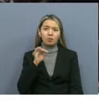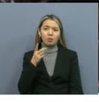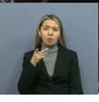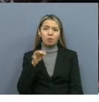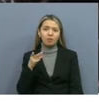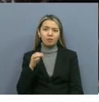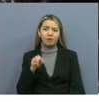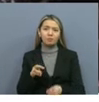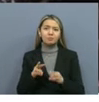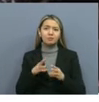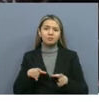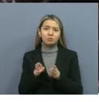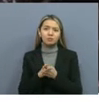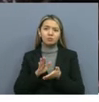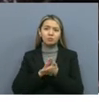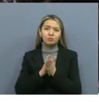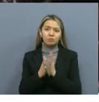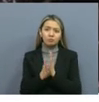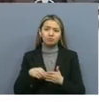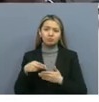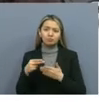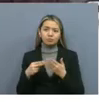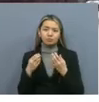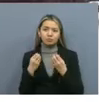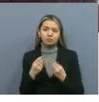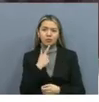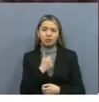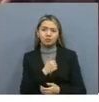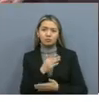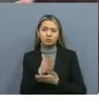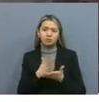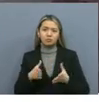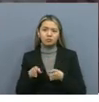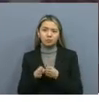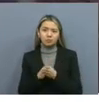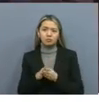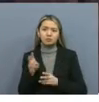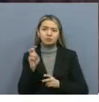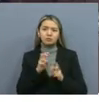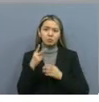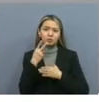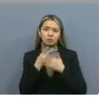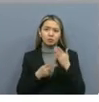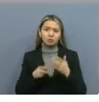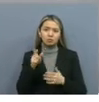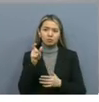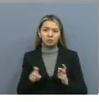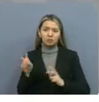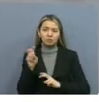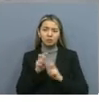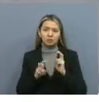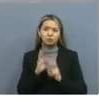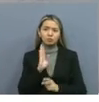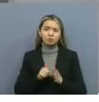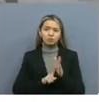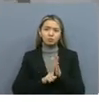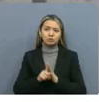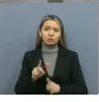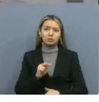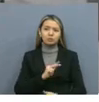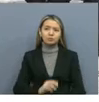істер министрлігімен келісім шартқа тұрып, қазіргі таңда әскери қызметкерлерімен бірлесіп, іс-түссіз жоғалған жандарды іздестіру жұмыстарын қолға